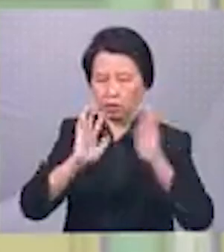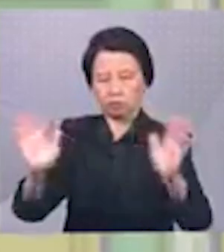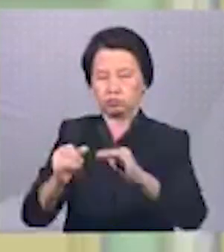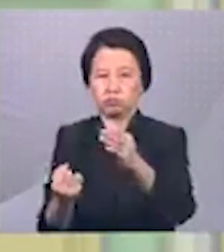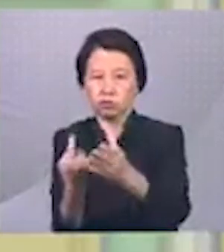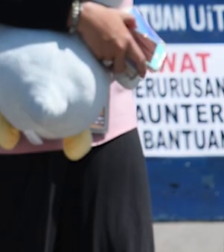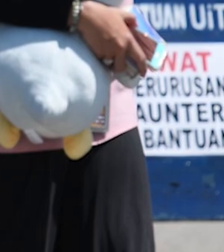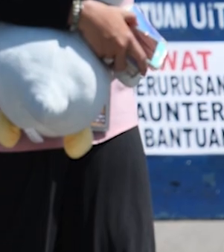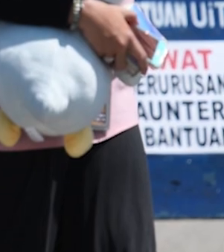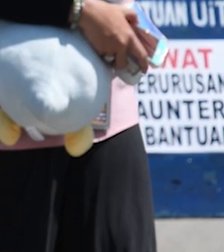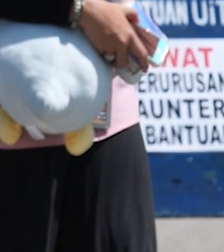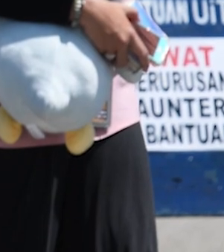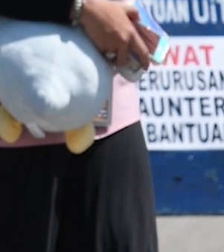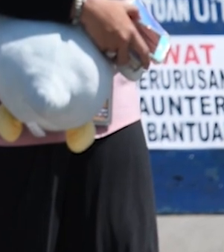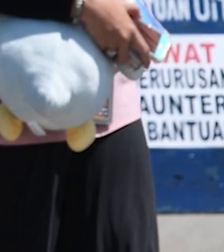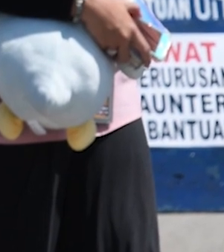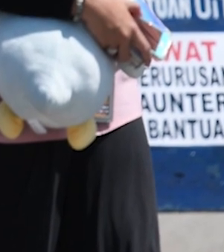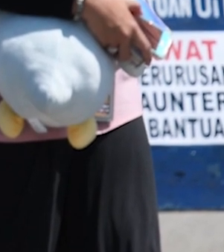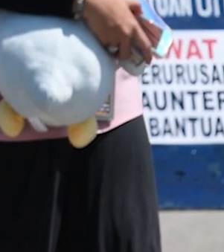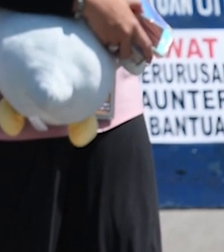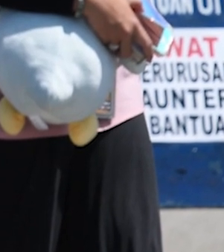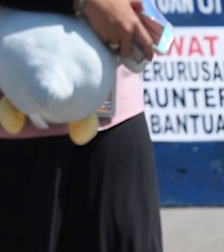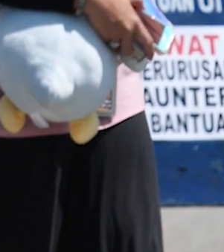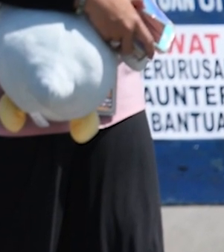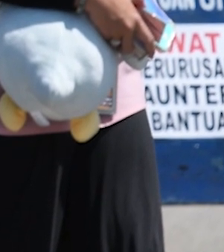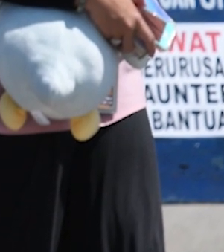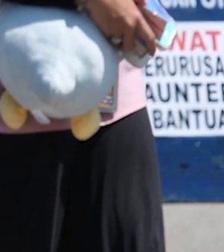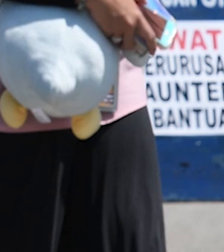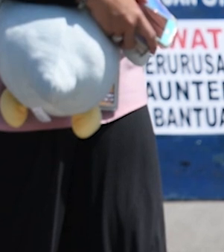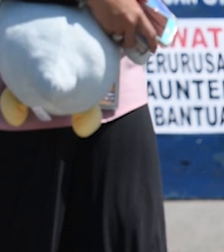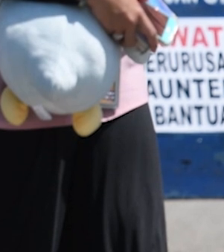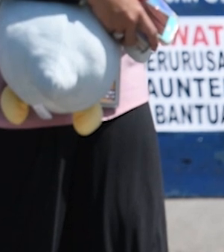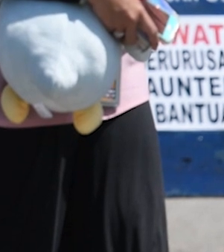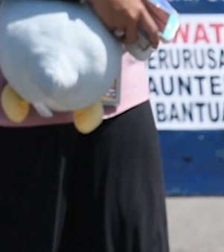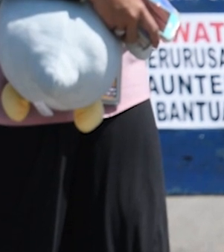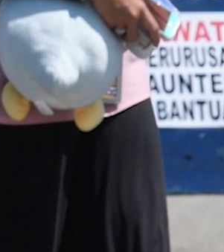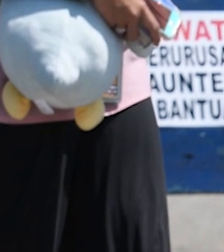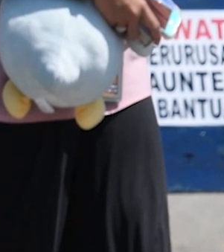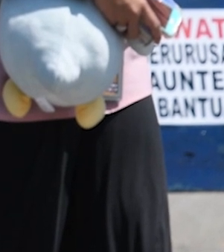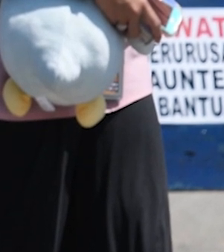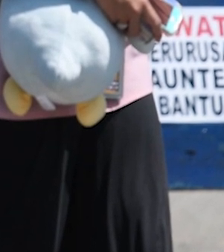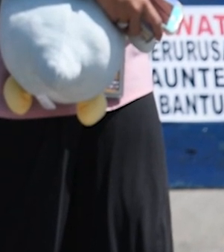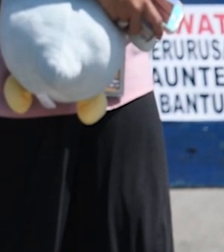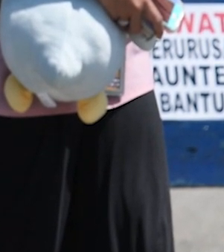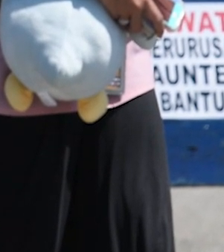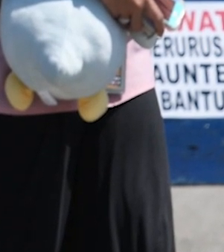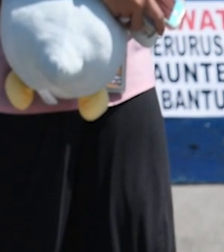perkara-perkara yang saya bangkitkan tadi. Jadi semua keputusan ini adalah berdasarkan